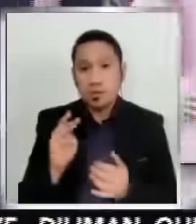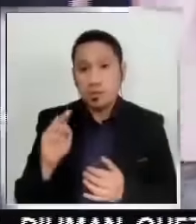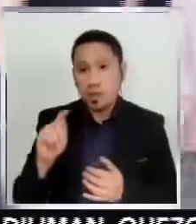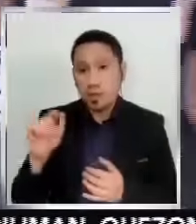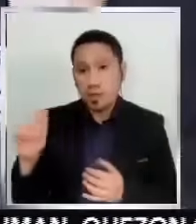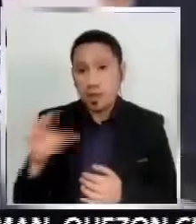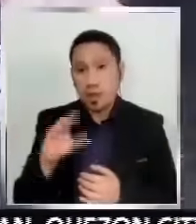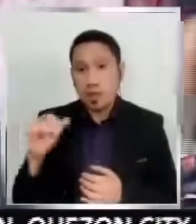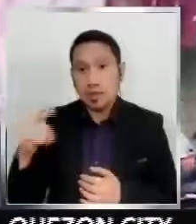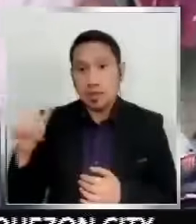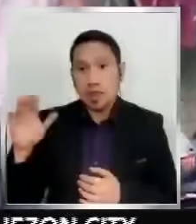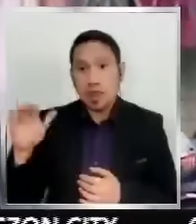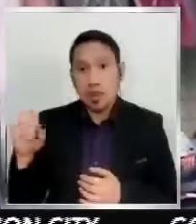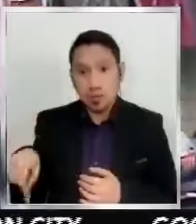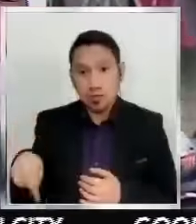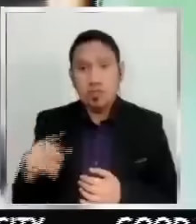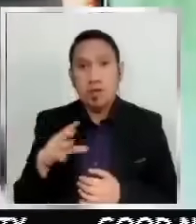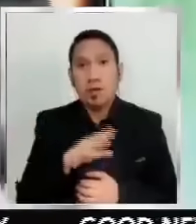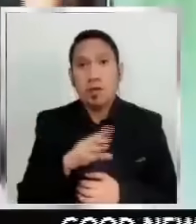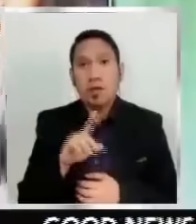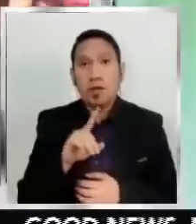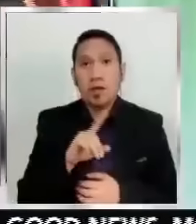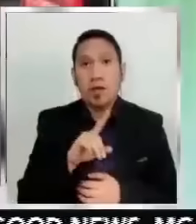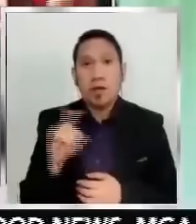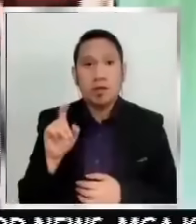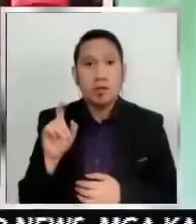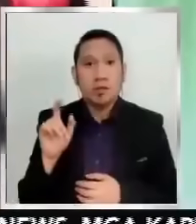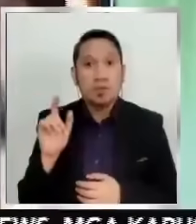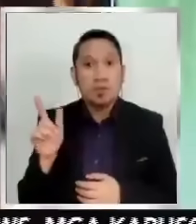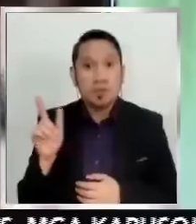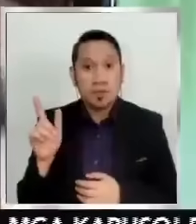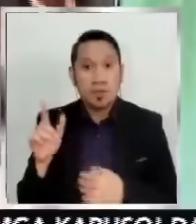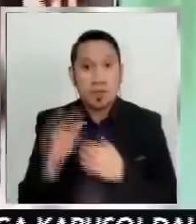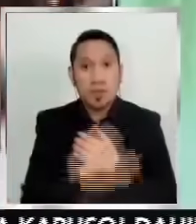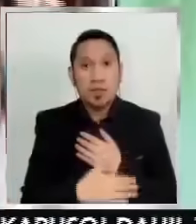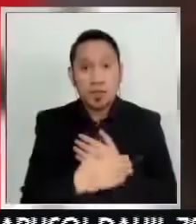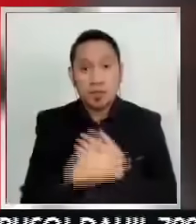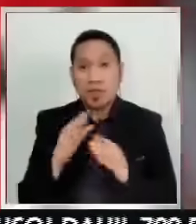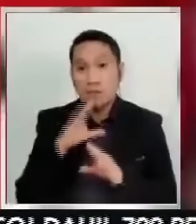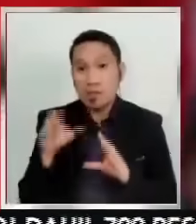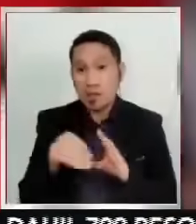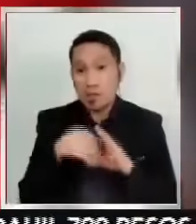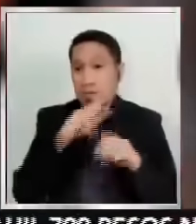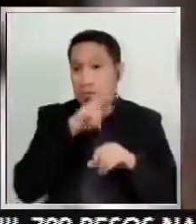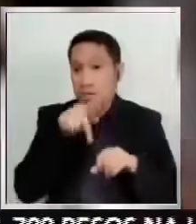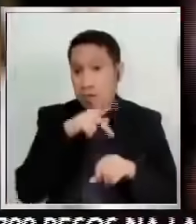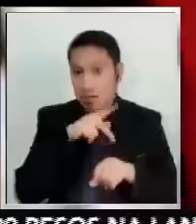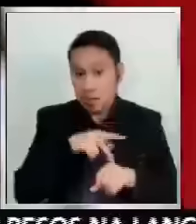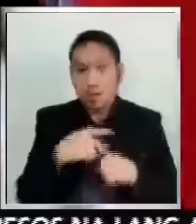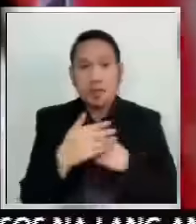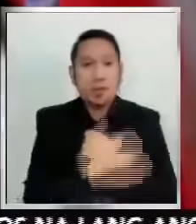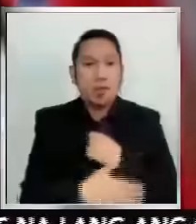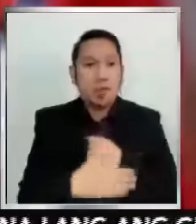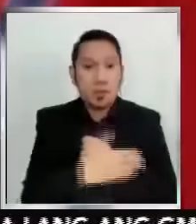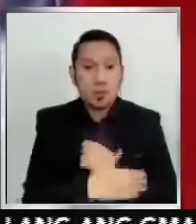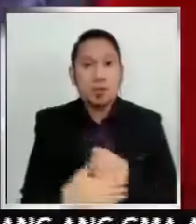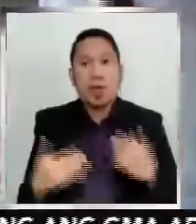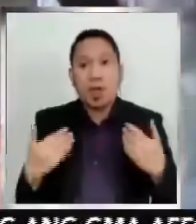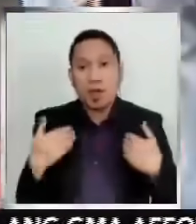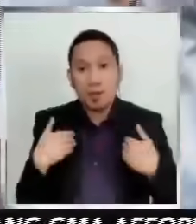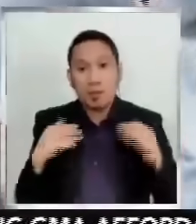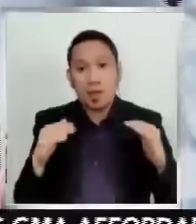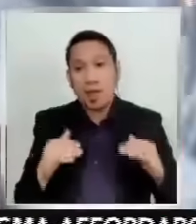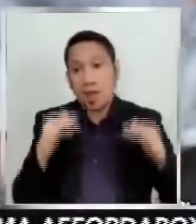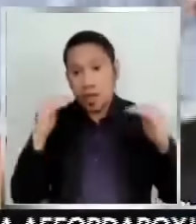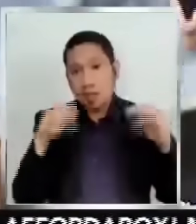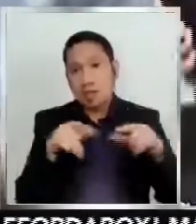mahigit 140 bansa, lumalabas na kasama ang Pilipinas sa mga bansa na may pinakamataas na level